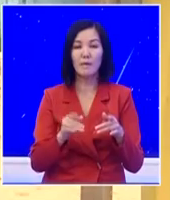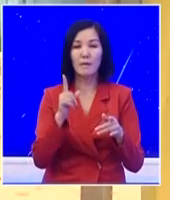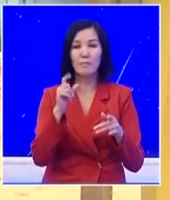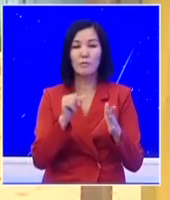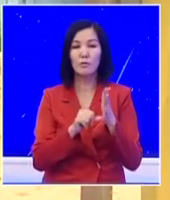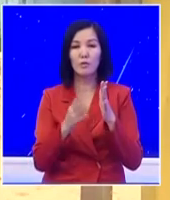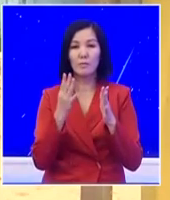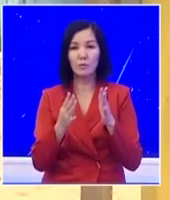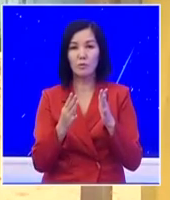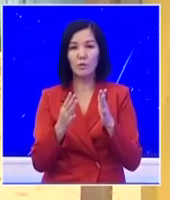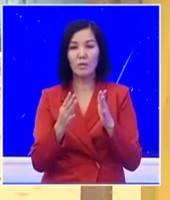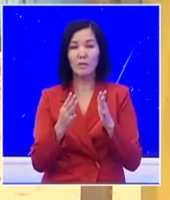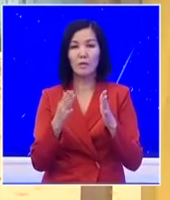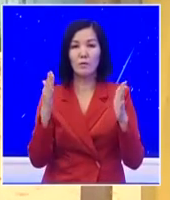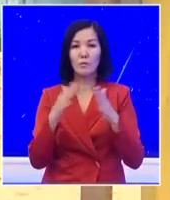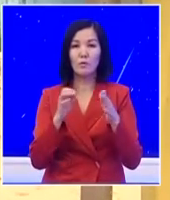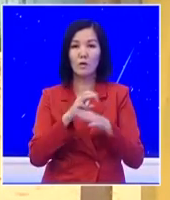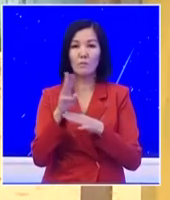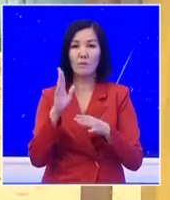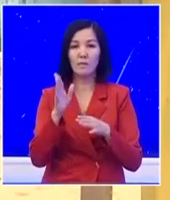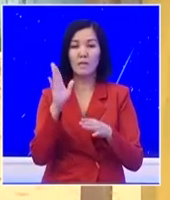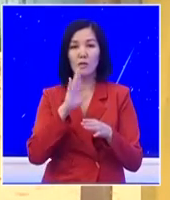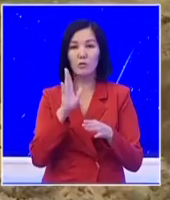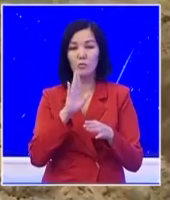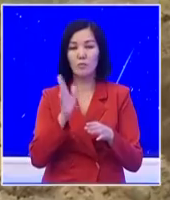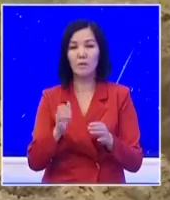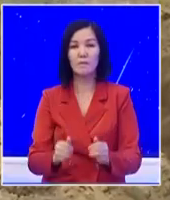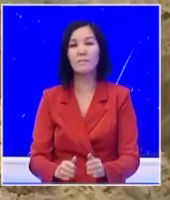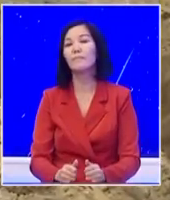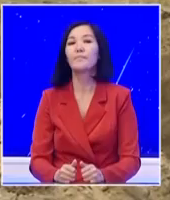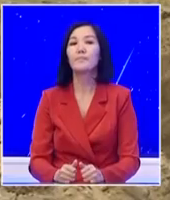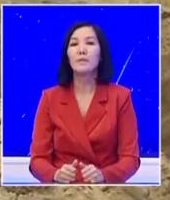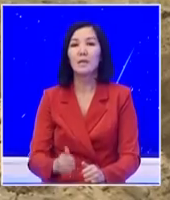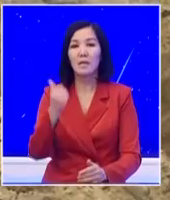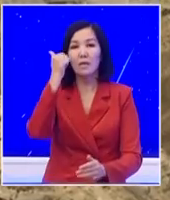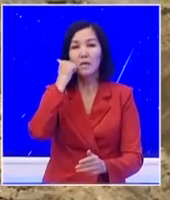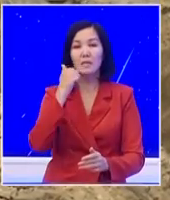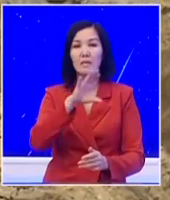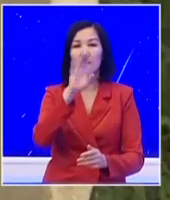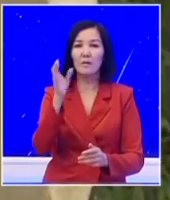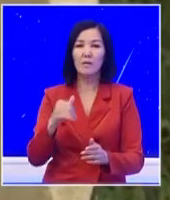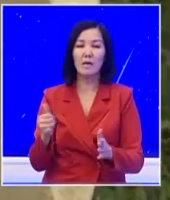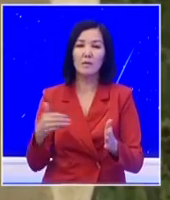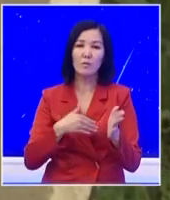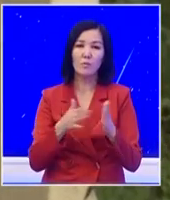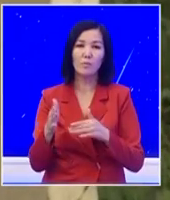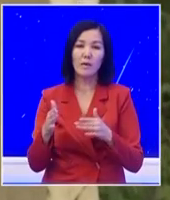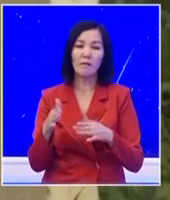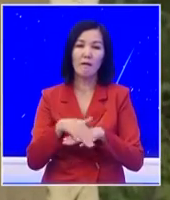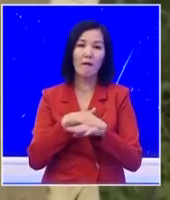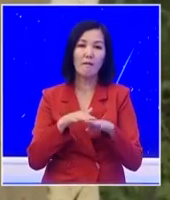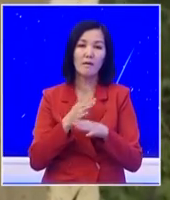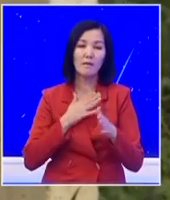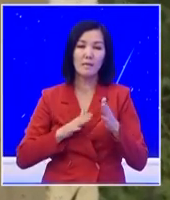1164 үй қамтамасыз етіледі сумен. Ескі жүйенің қорлығын көріп келген тұрғындар риза. Енді